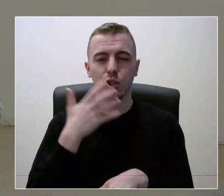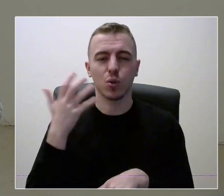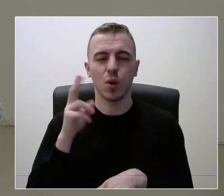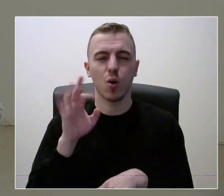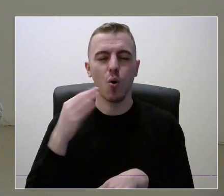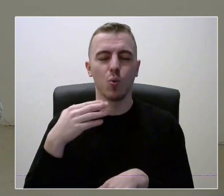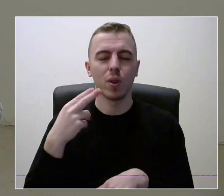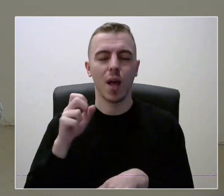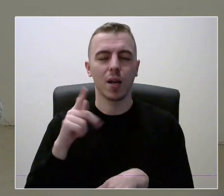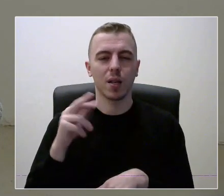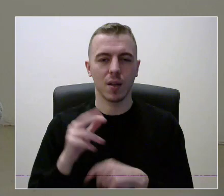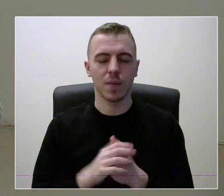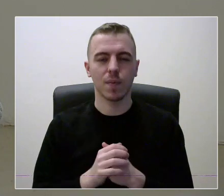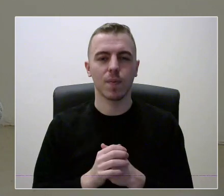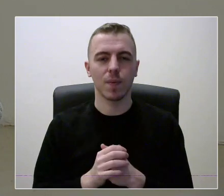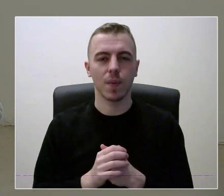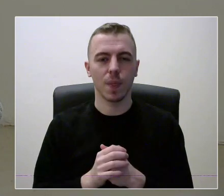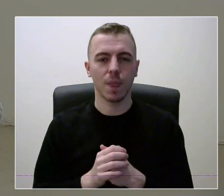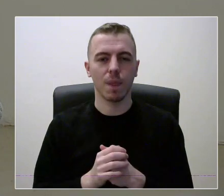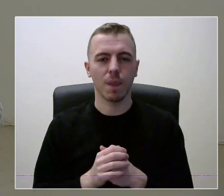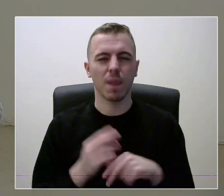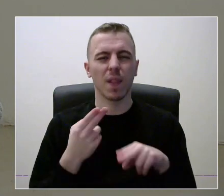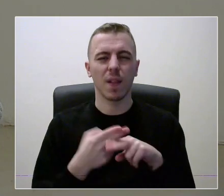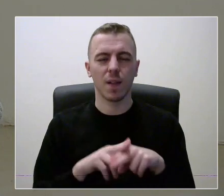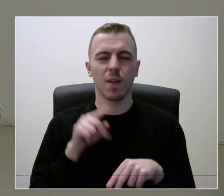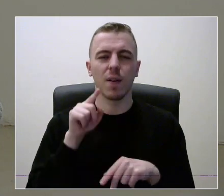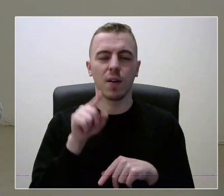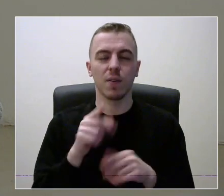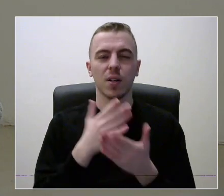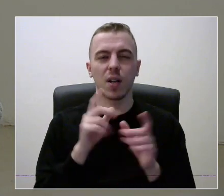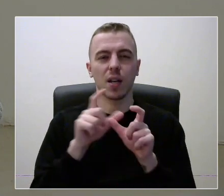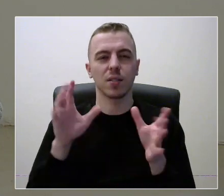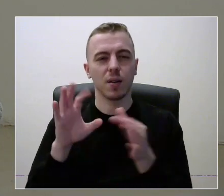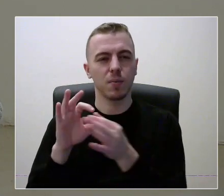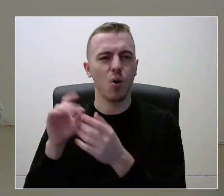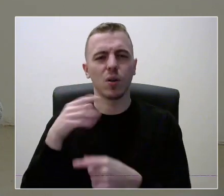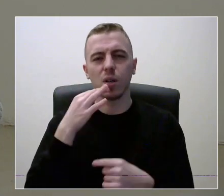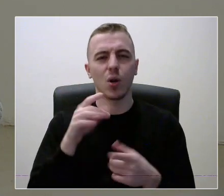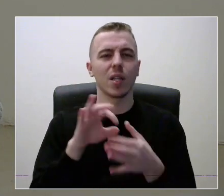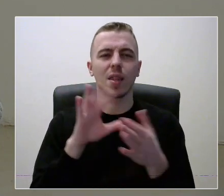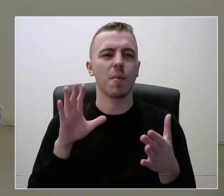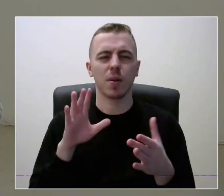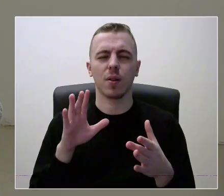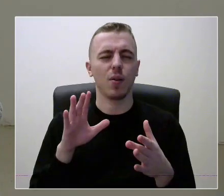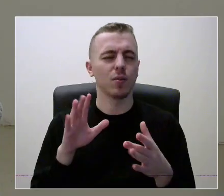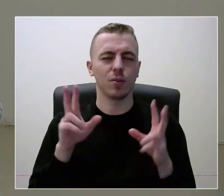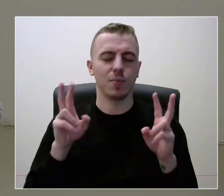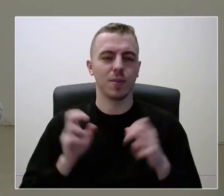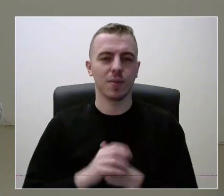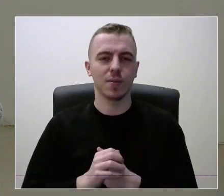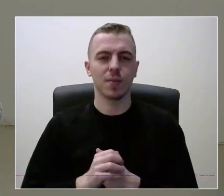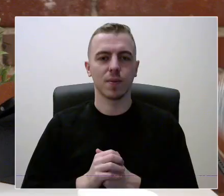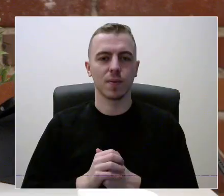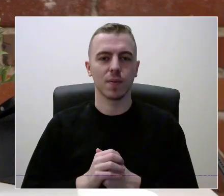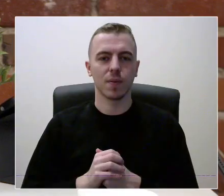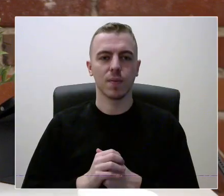direktorius. Irgi, tai jūs esate susijęs su tom visom įstaigom, o jūs dabar deklaruojate taip, kad jūs esate visiškai nepriklausomas, reiškia, kandidatas. Aš matau